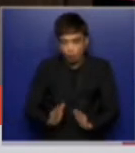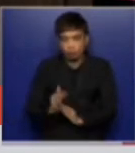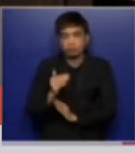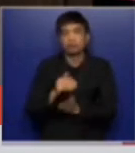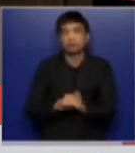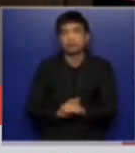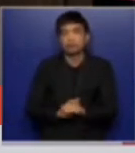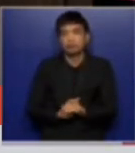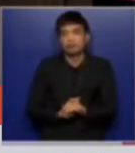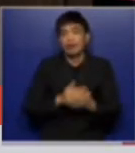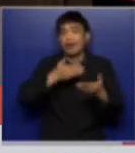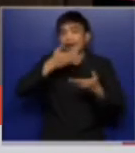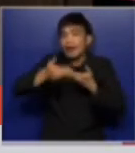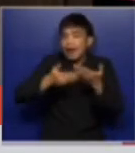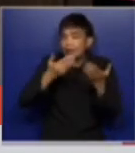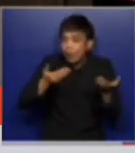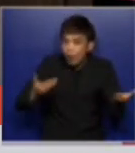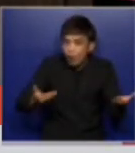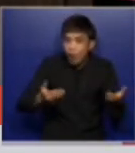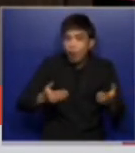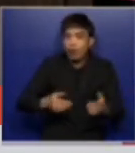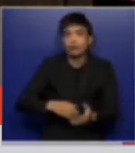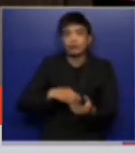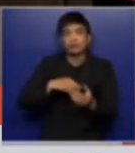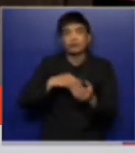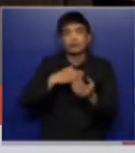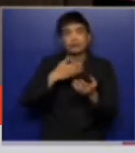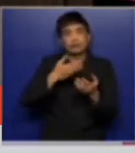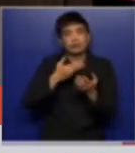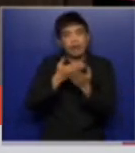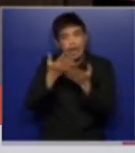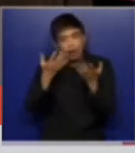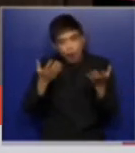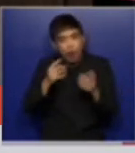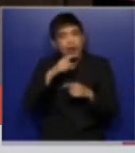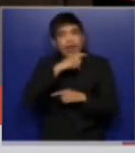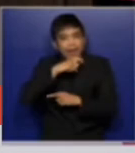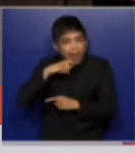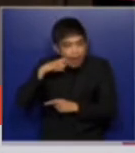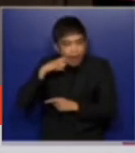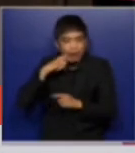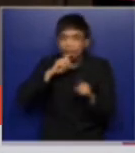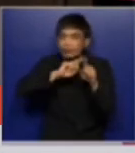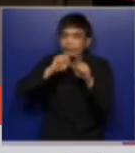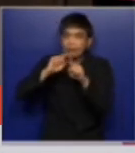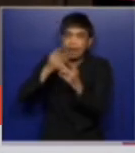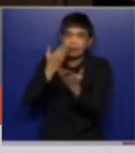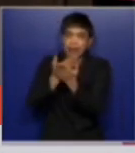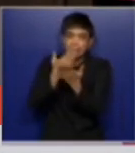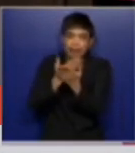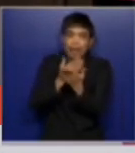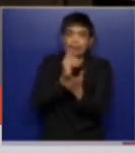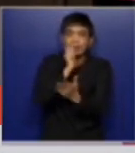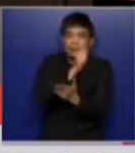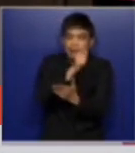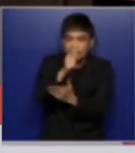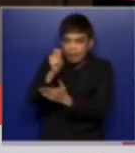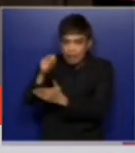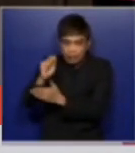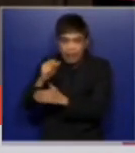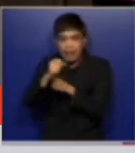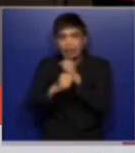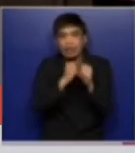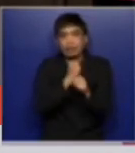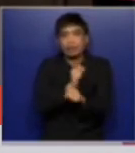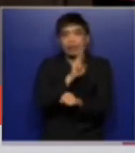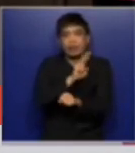การณ์การค้าสถานการณ์สงครามการค้าสถานการณ์ภัยแล้งรวมถึงงบประมาณรายจ่ายประจำปี